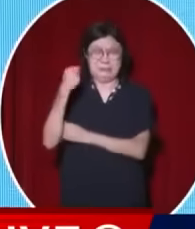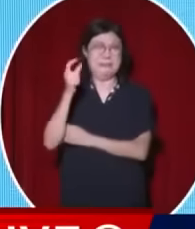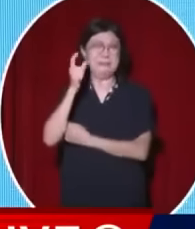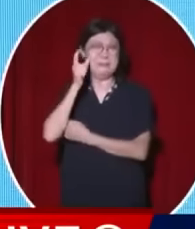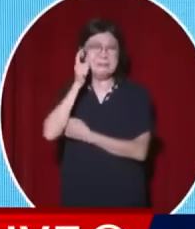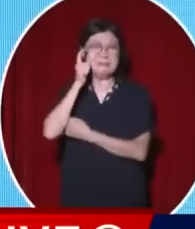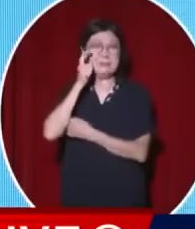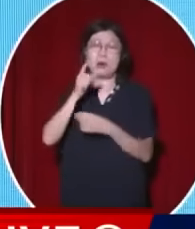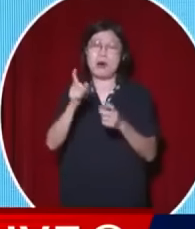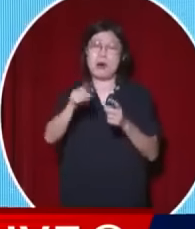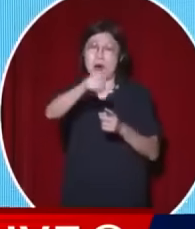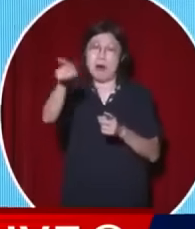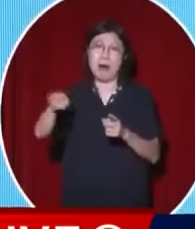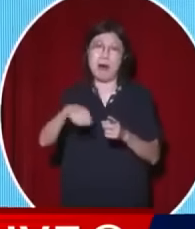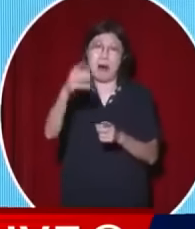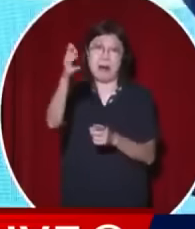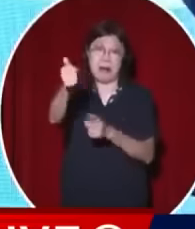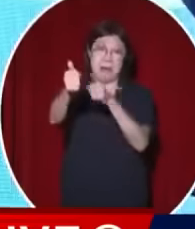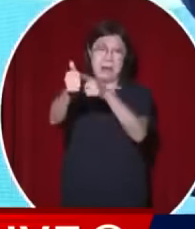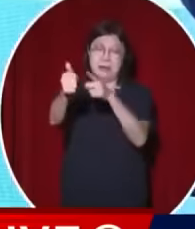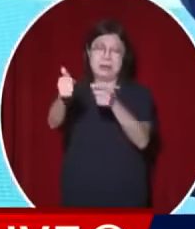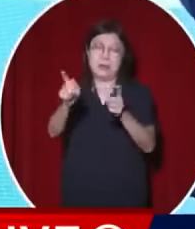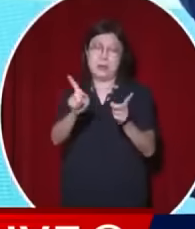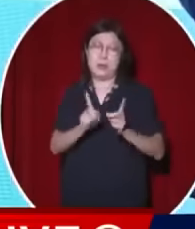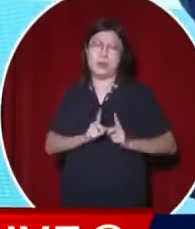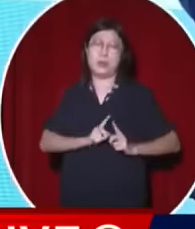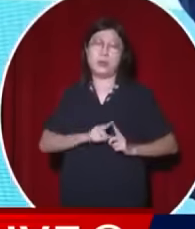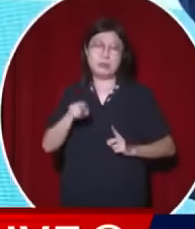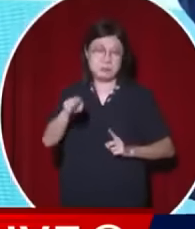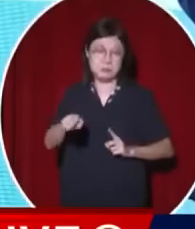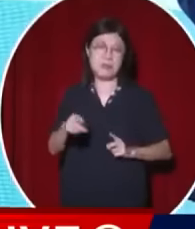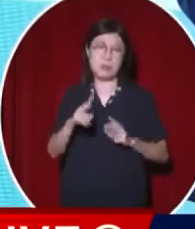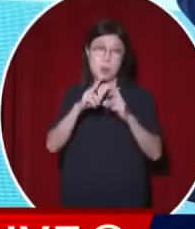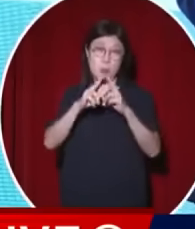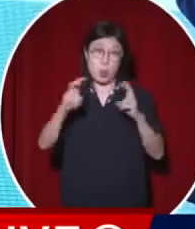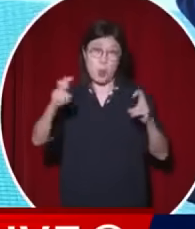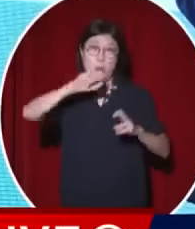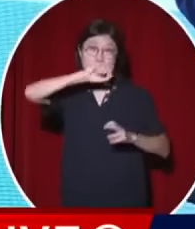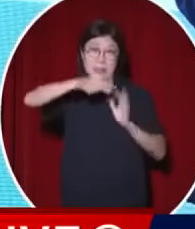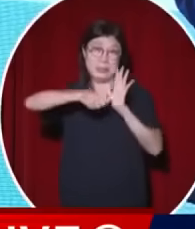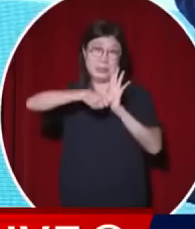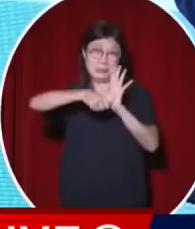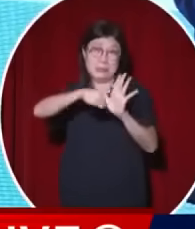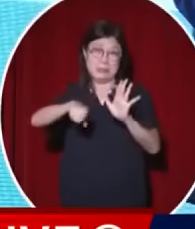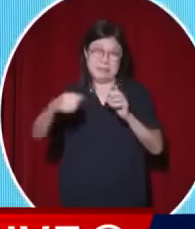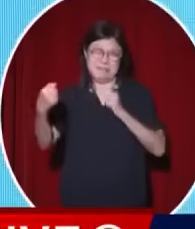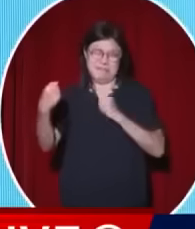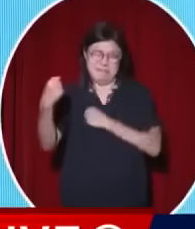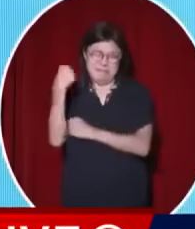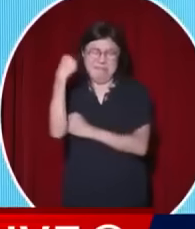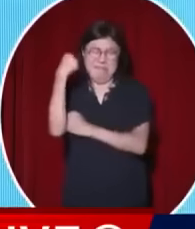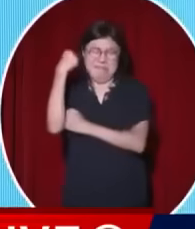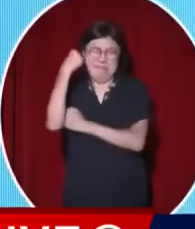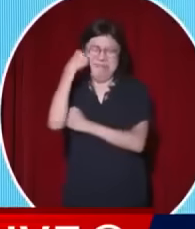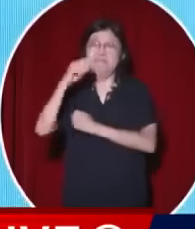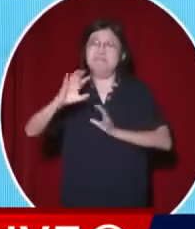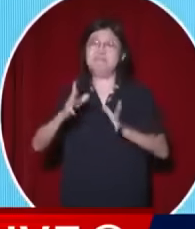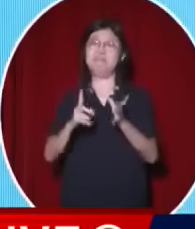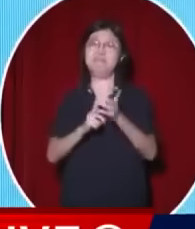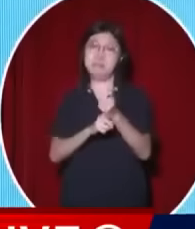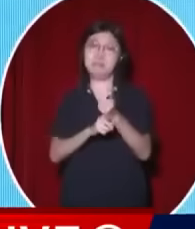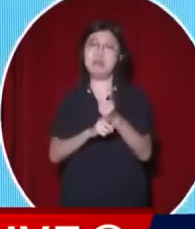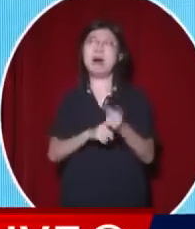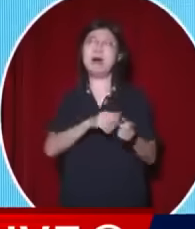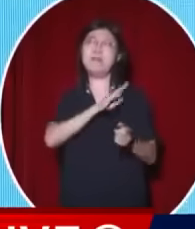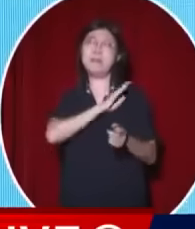终感动了业主。这就是郭台铭拼搏的精神。所以也难怪竞